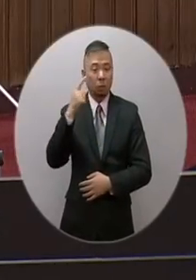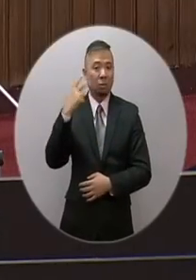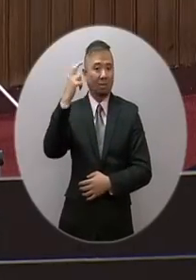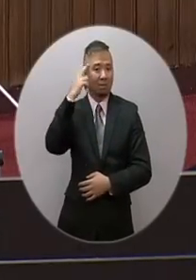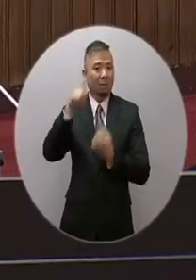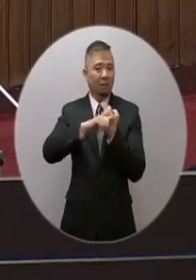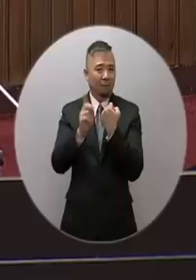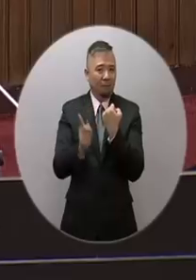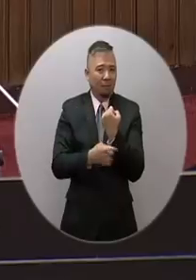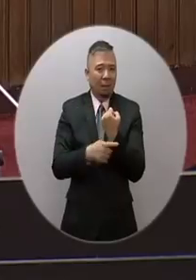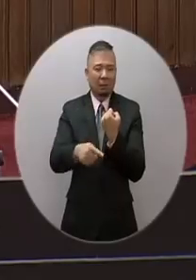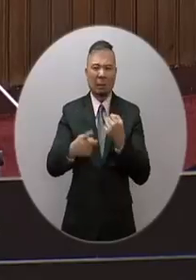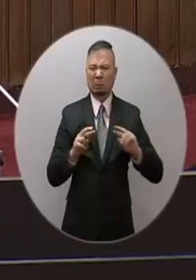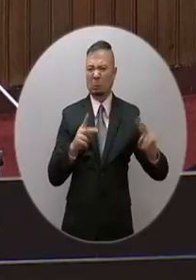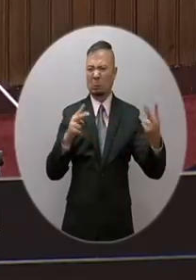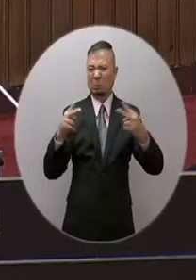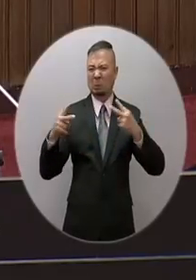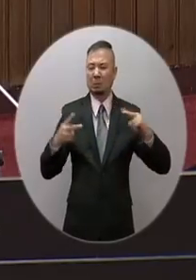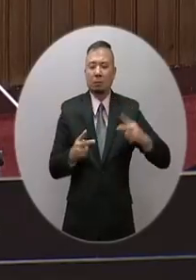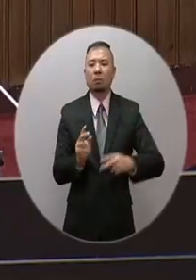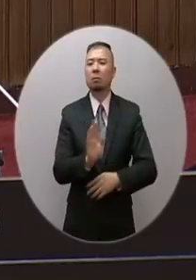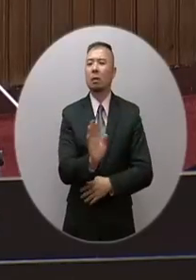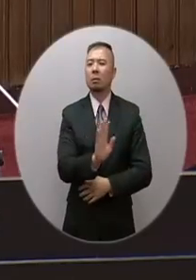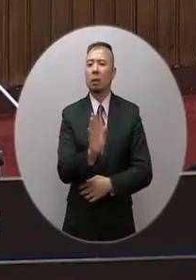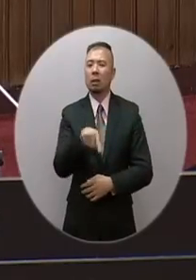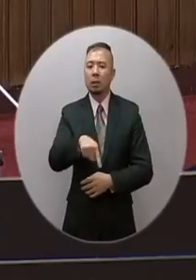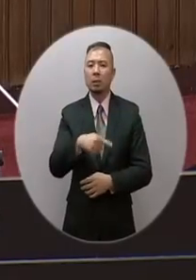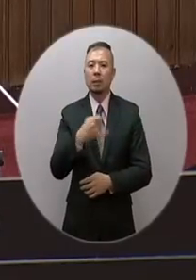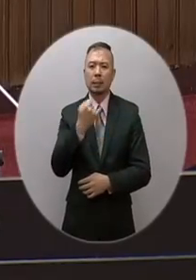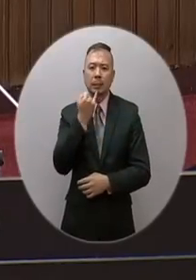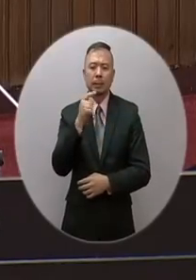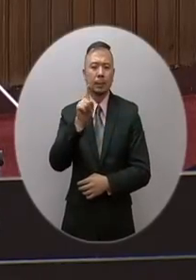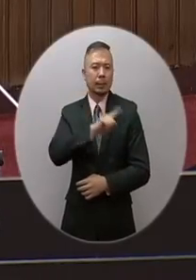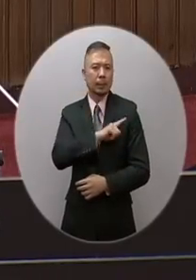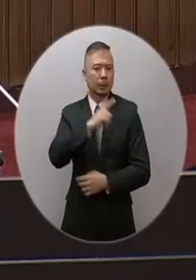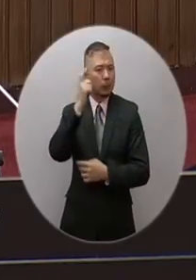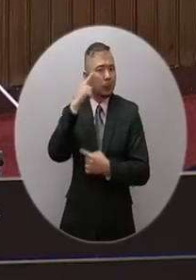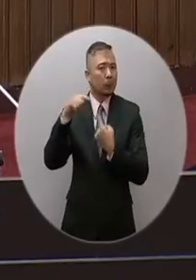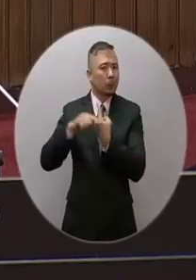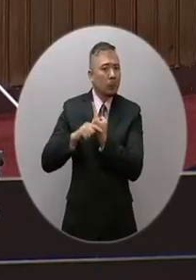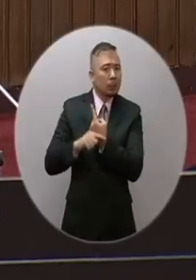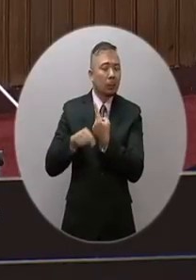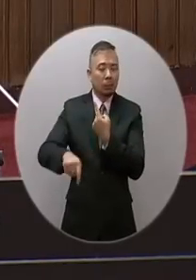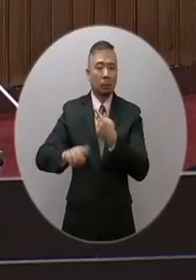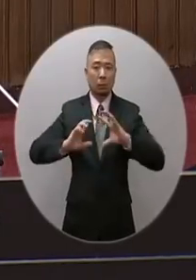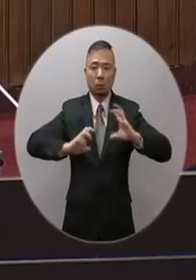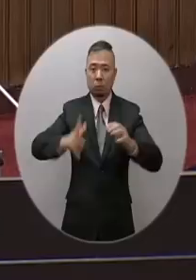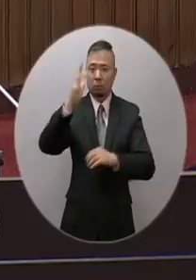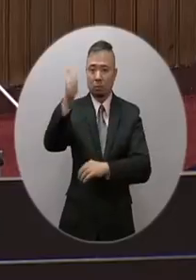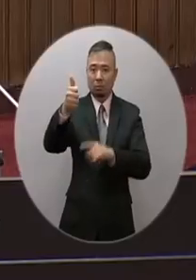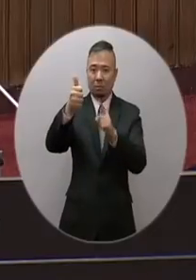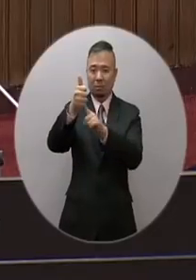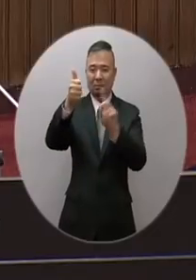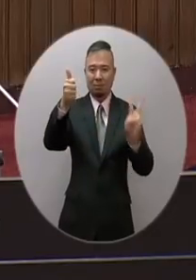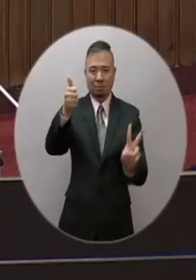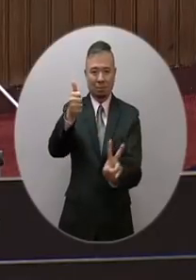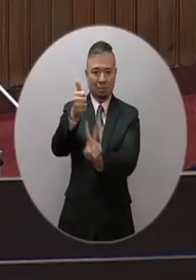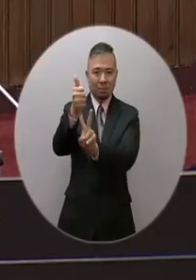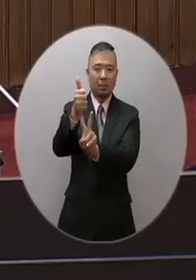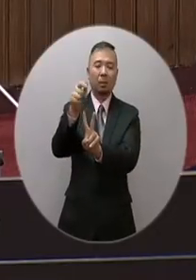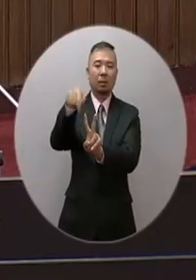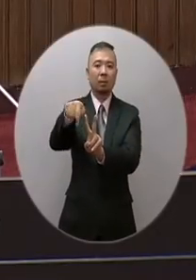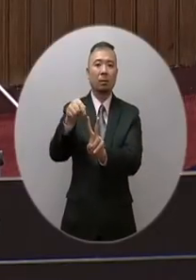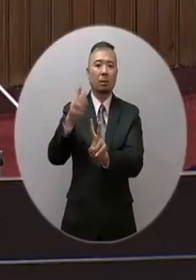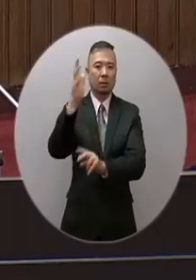下，有机会确立究竟是走向以总统为核心的双所长制，或者